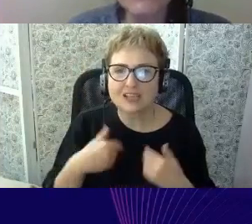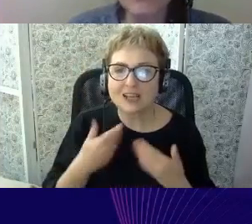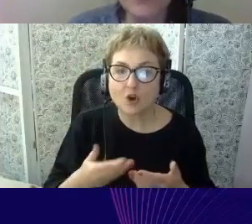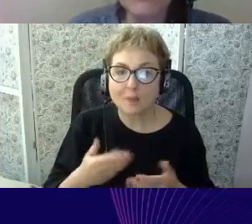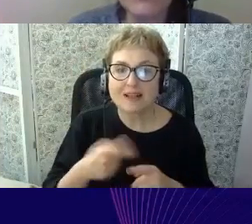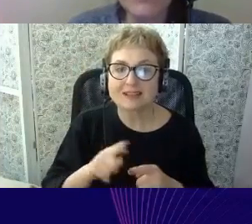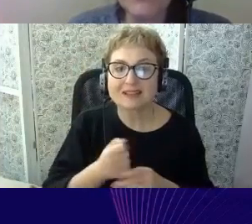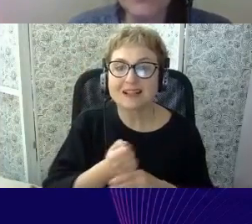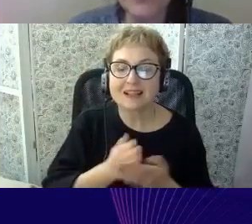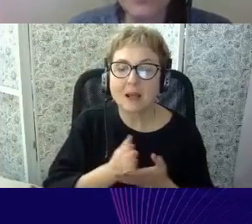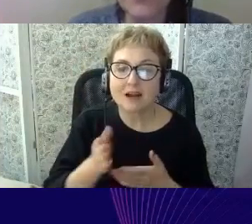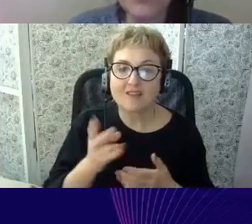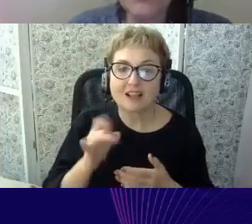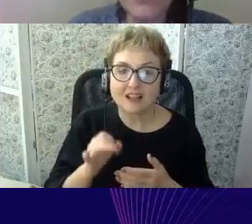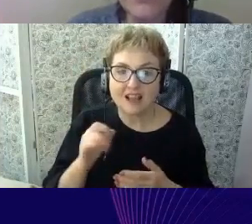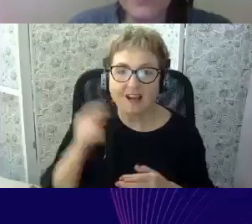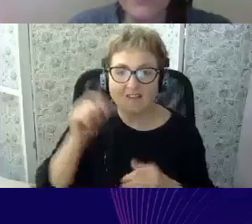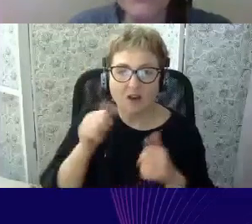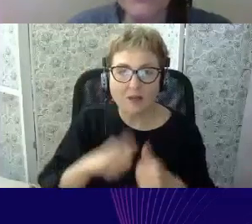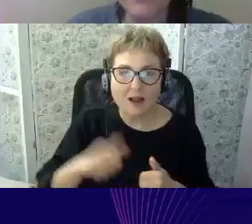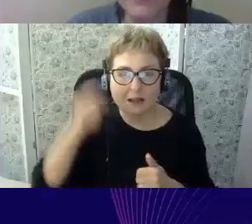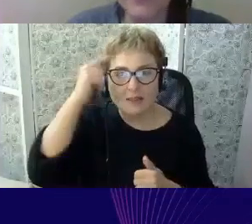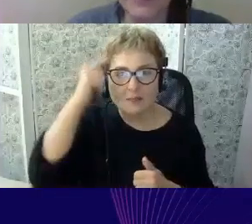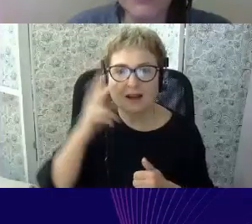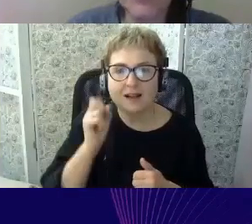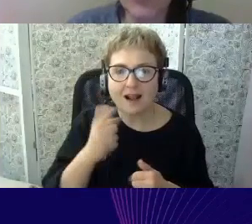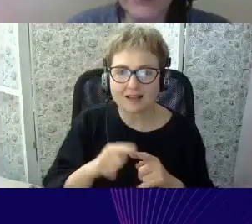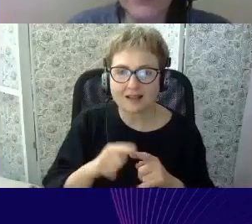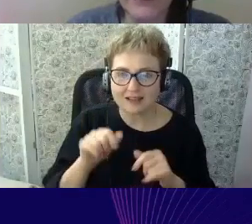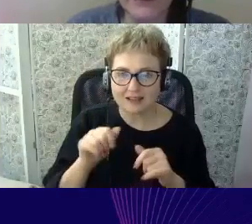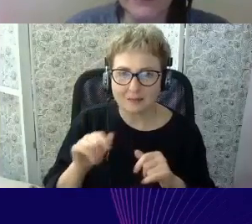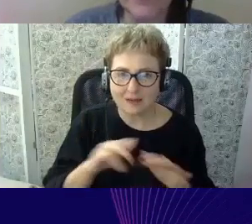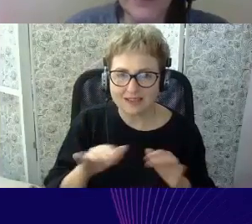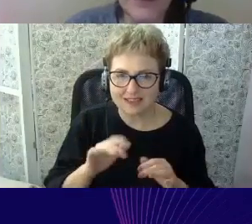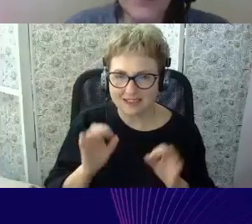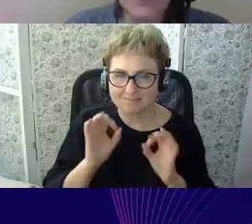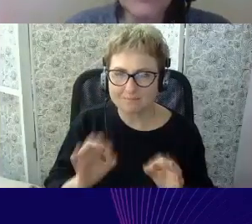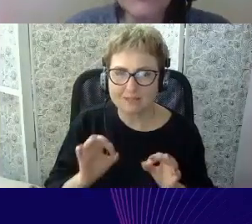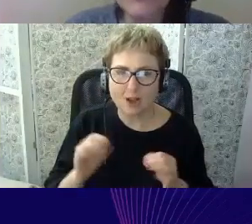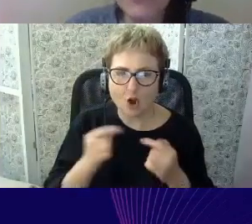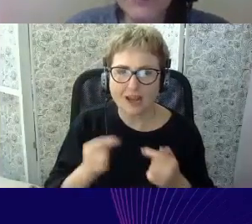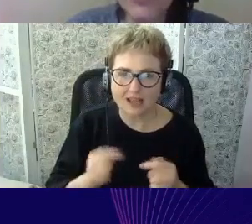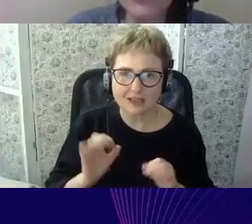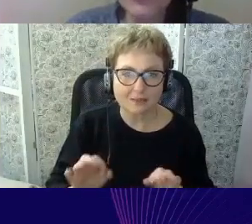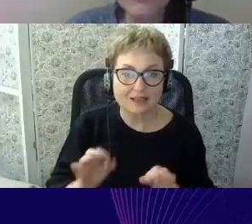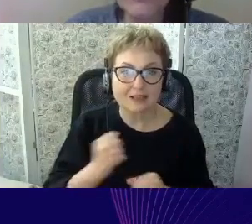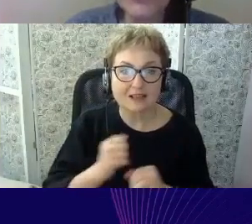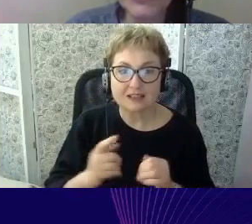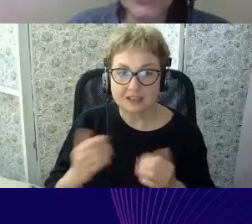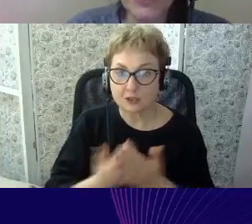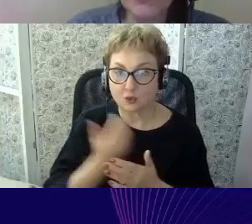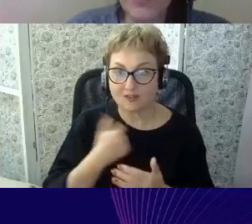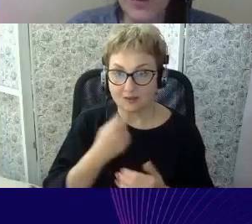как раз направлены на формирование понимания, как сделать этот процесс более корректным. Обратите внимание, что снова